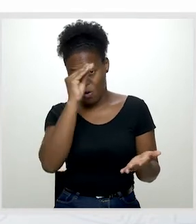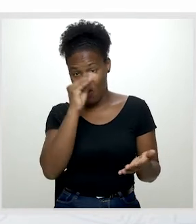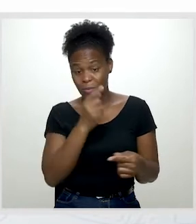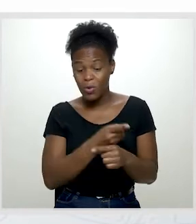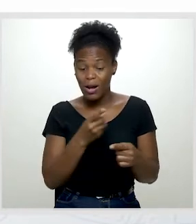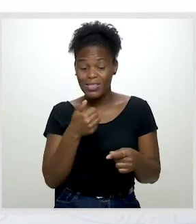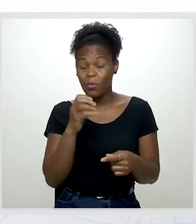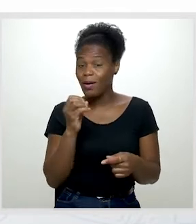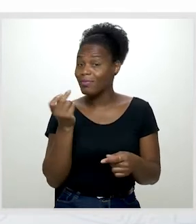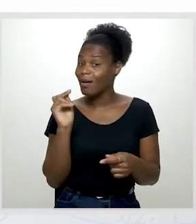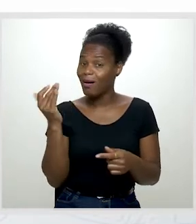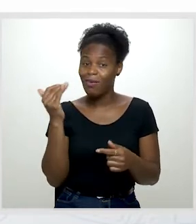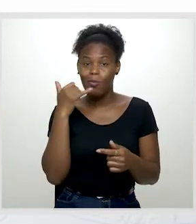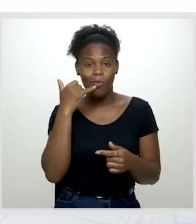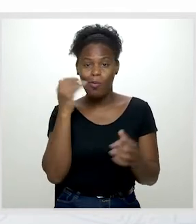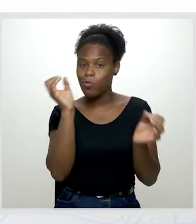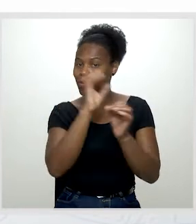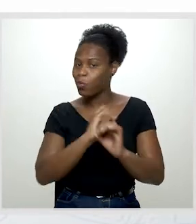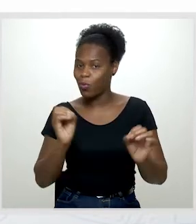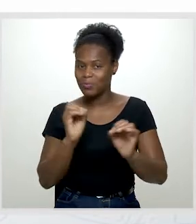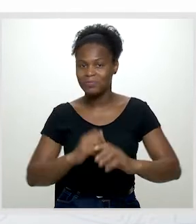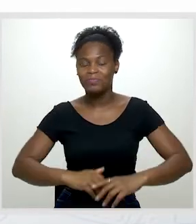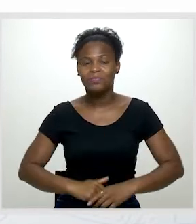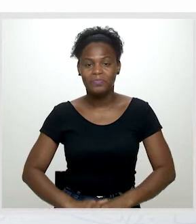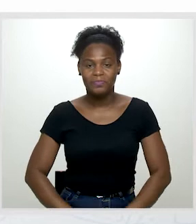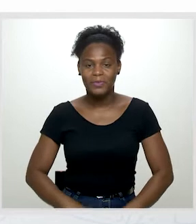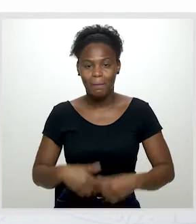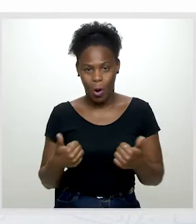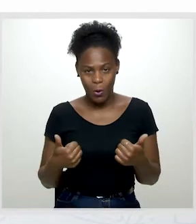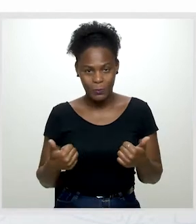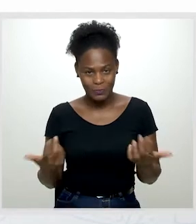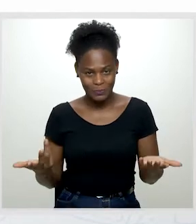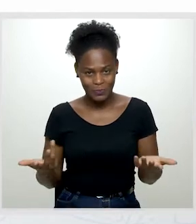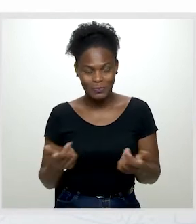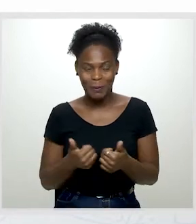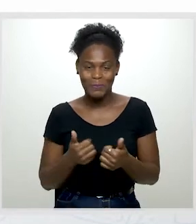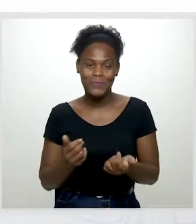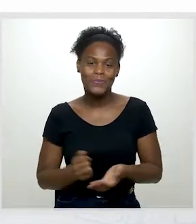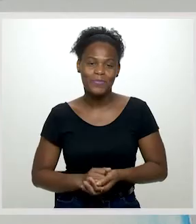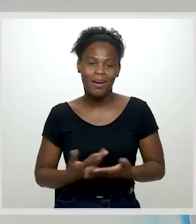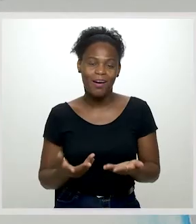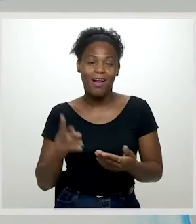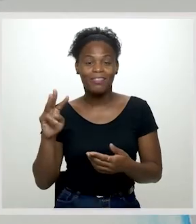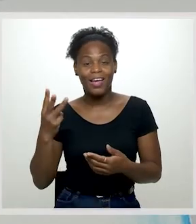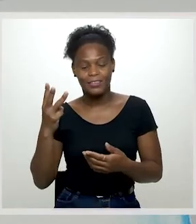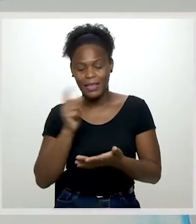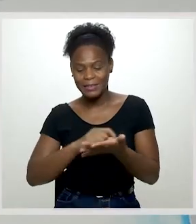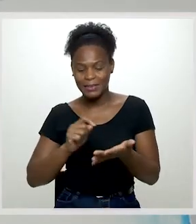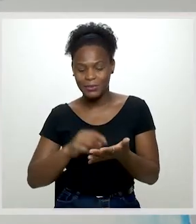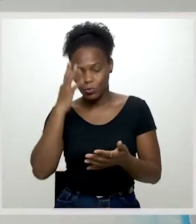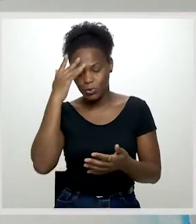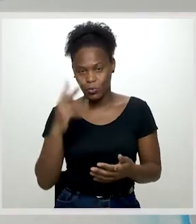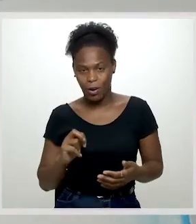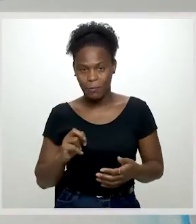Faux, puisqu'il y a 50 ans, les portables n'existaient pas. C'est bon? Très bien. Passons au troisième